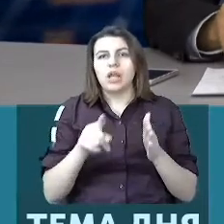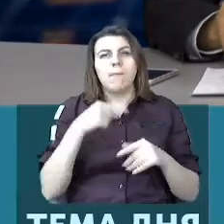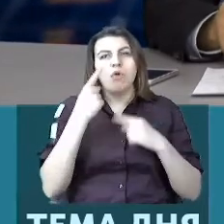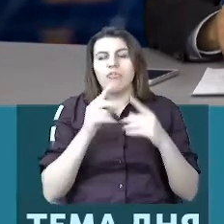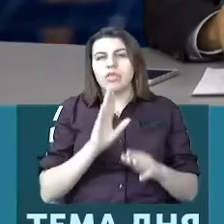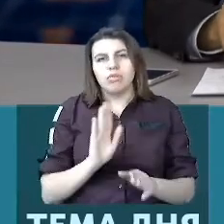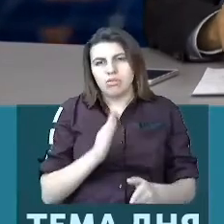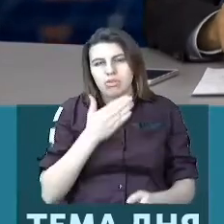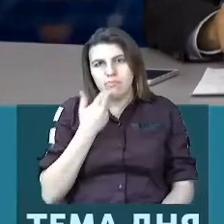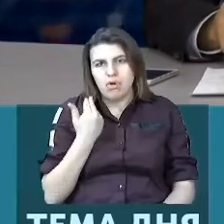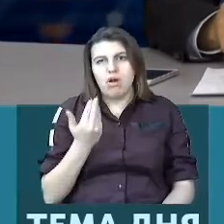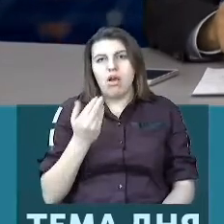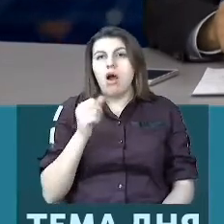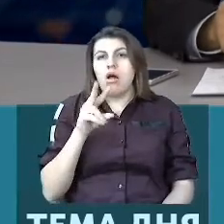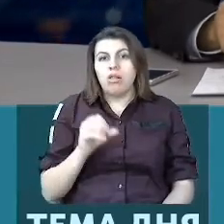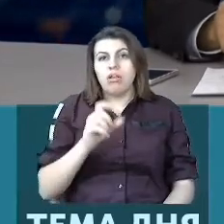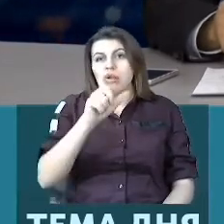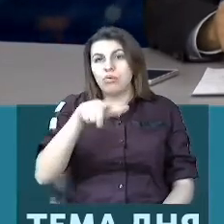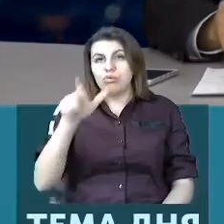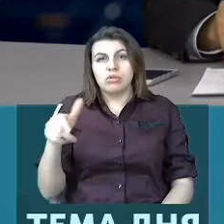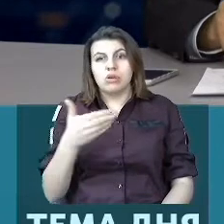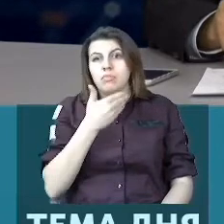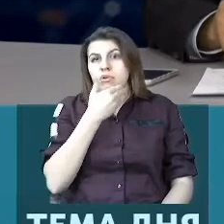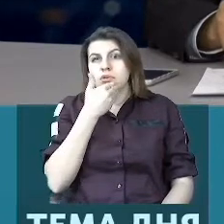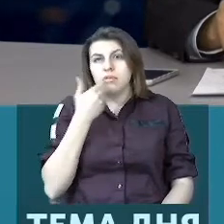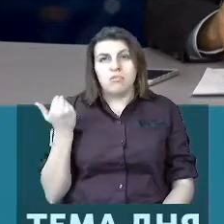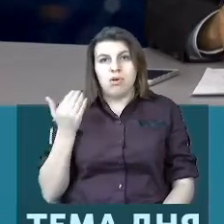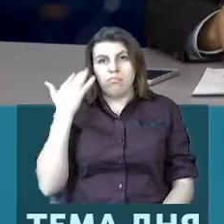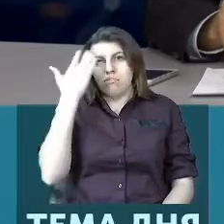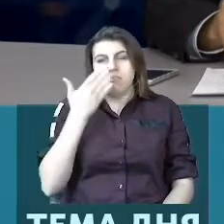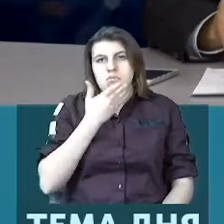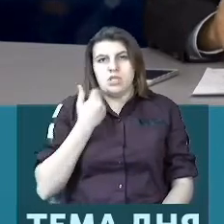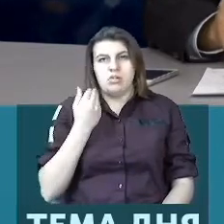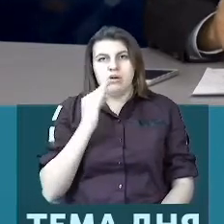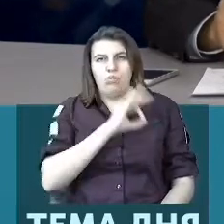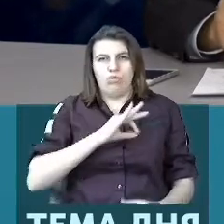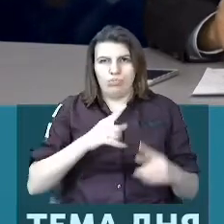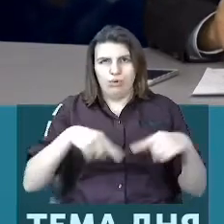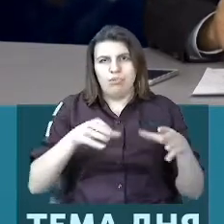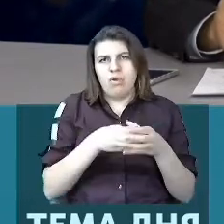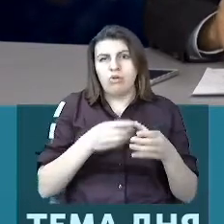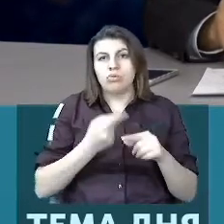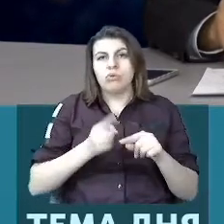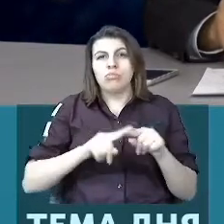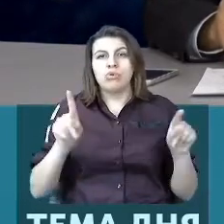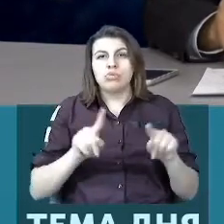взагалі-то тоді нема про що туди до профспілок об'єднуватися, тому що навіть при скороченні зараз профспілки